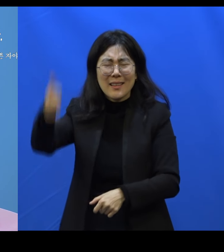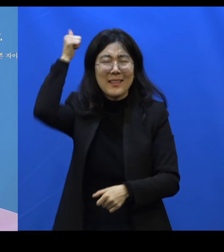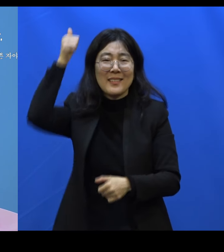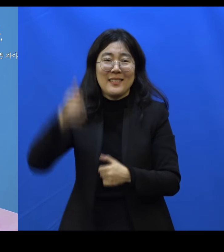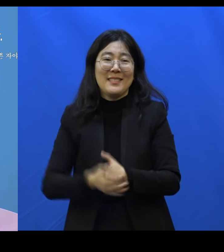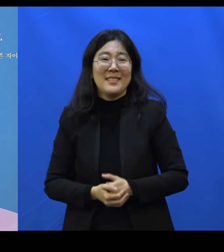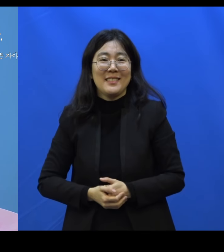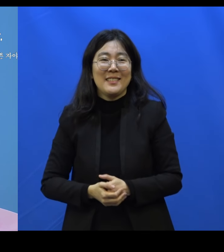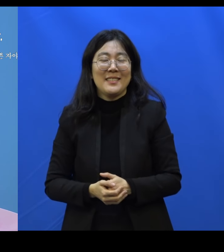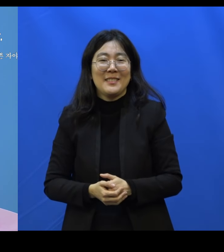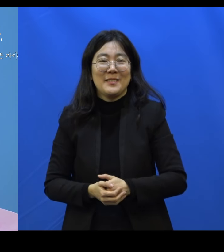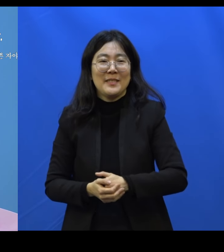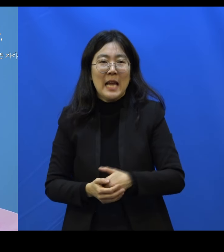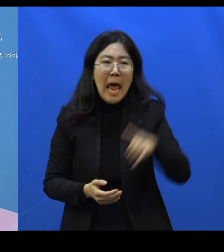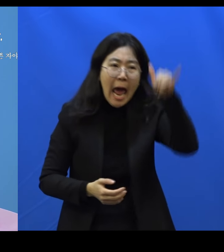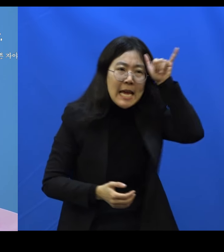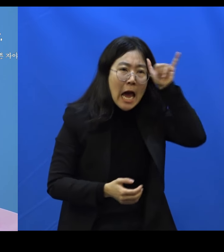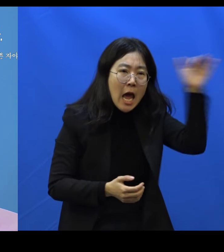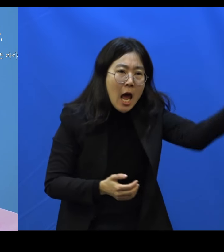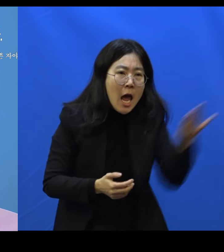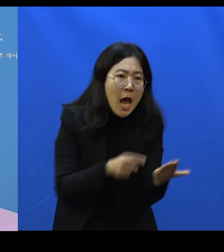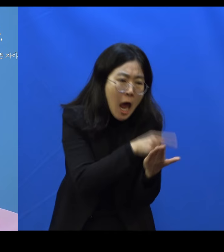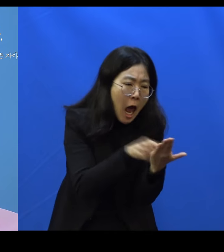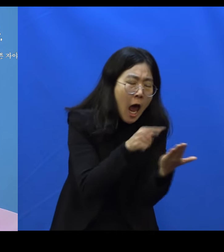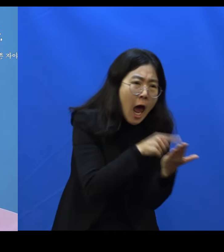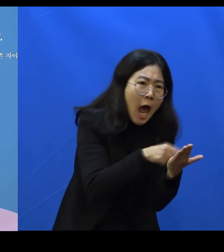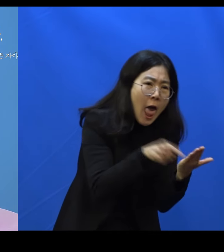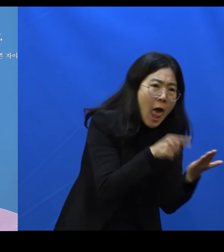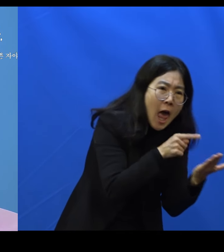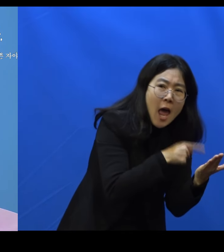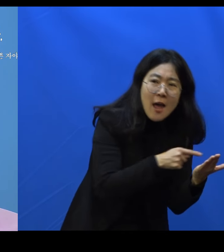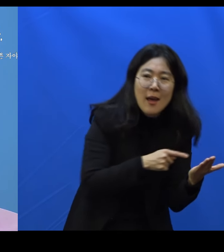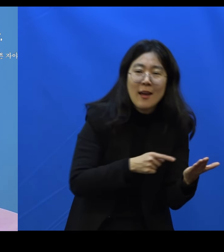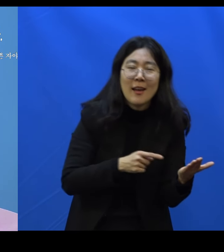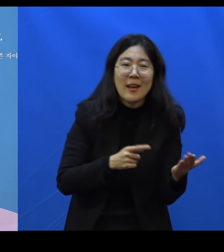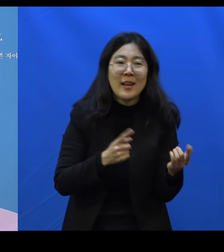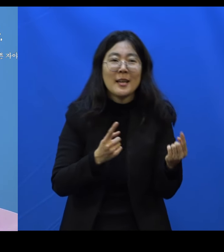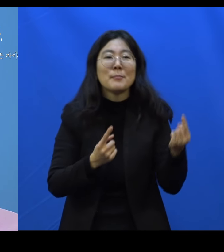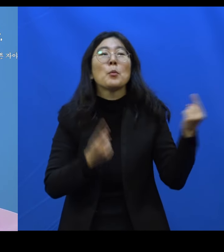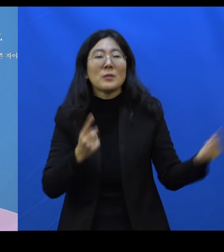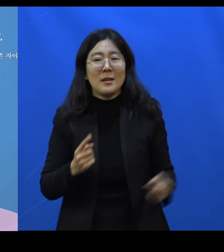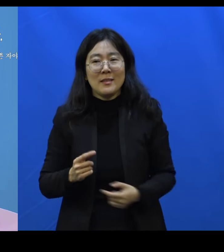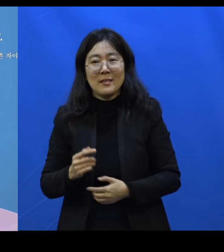여러분, 일어나 함께 가자는 말씀은 나그네 길을 걷는 우리에게 큰 힘이 돼요.